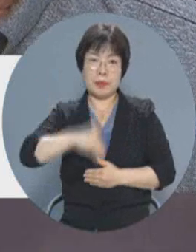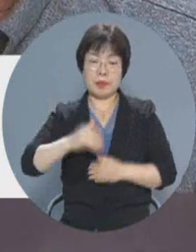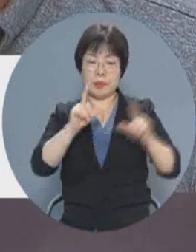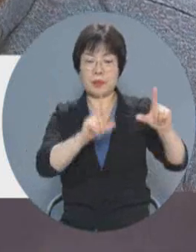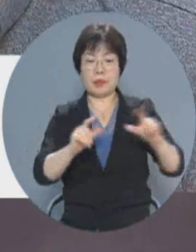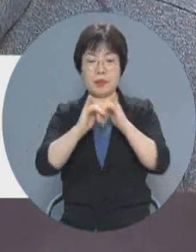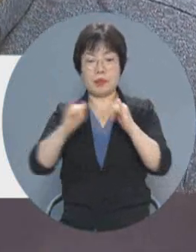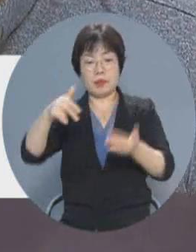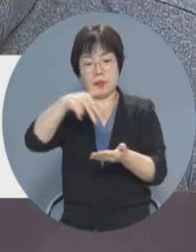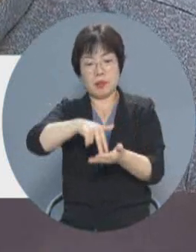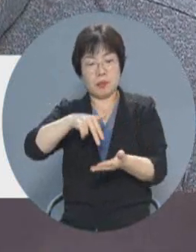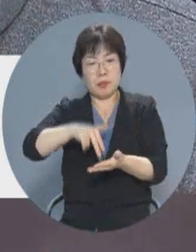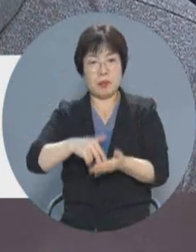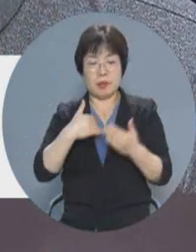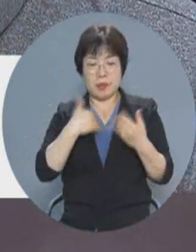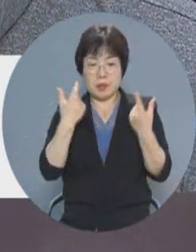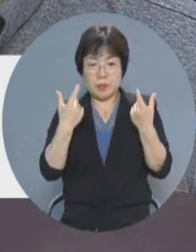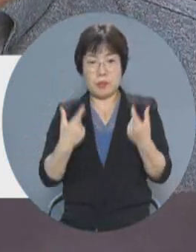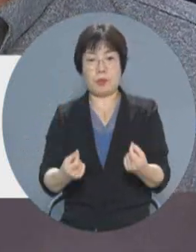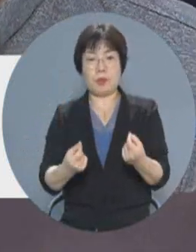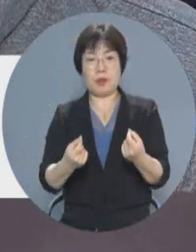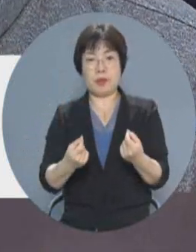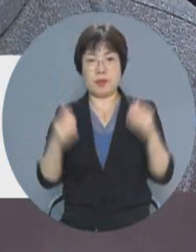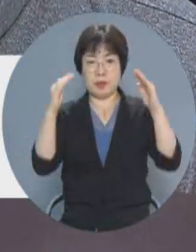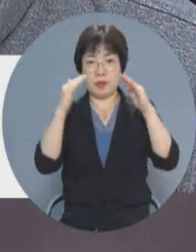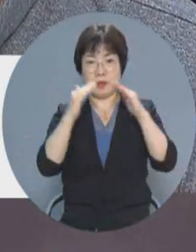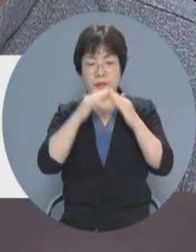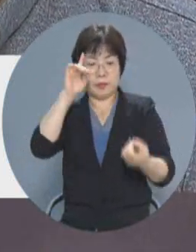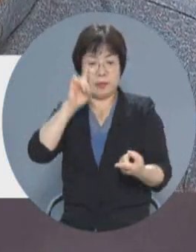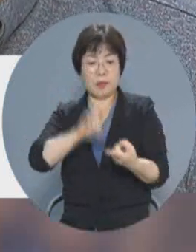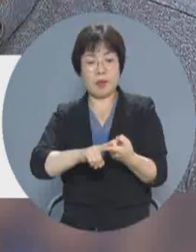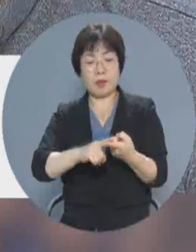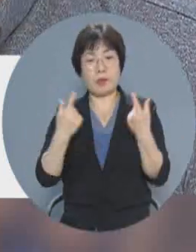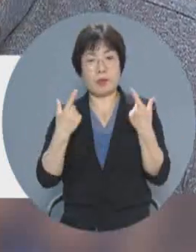주민들은 자리에서 죽느나 있더라도